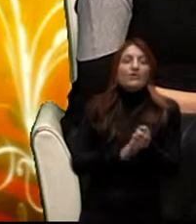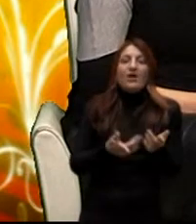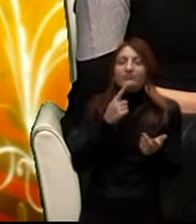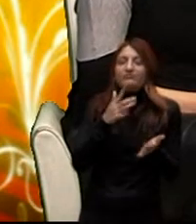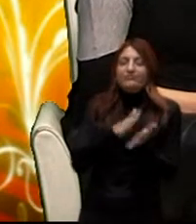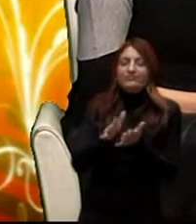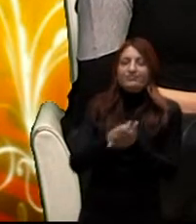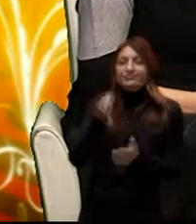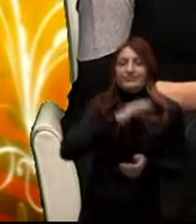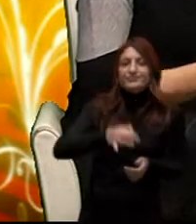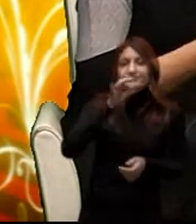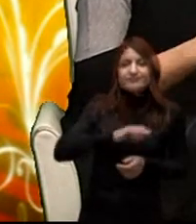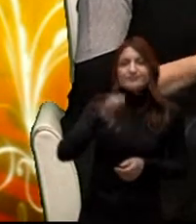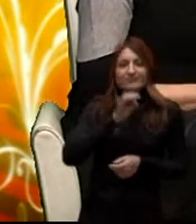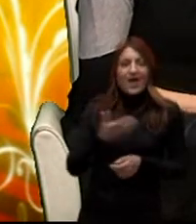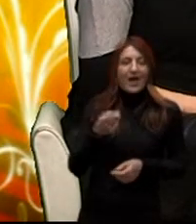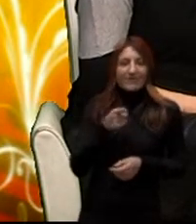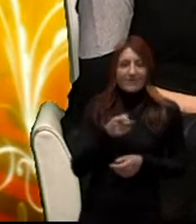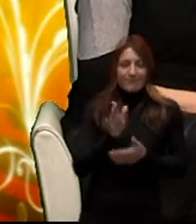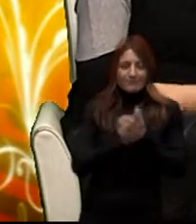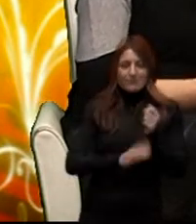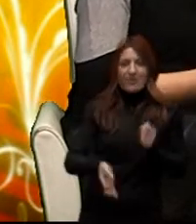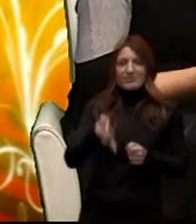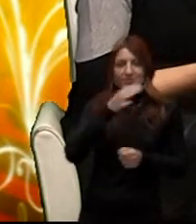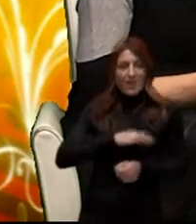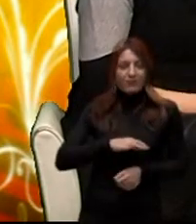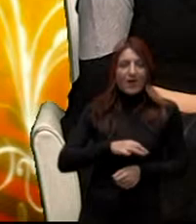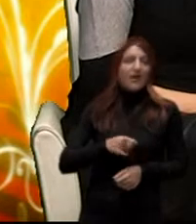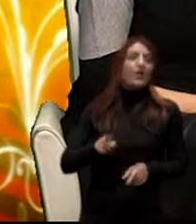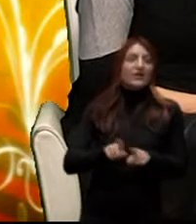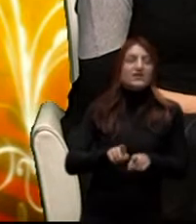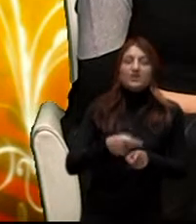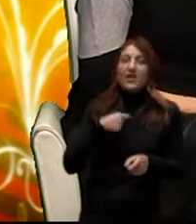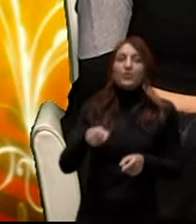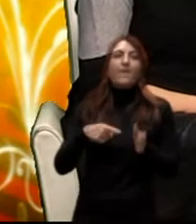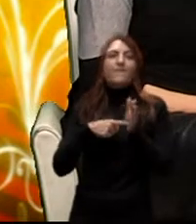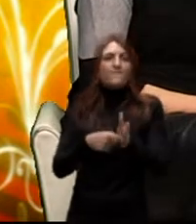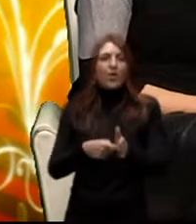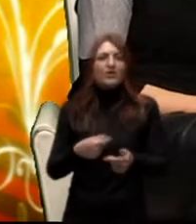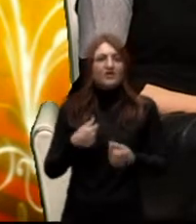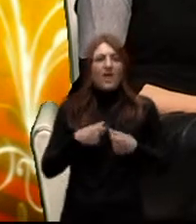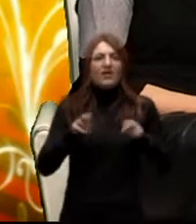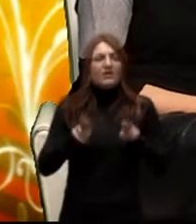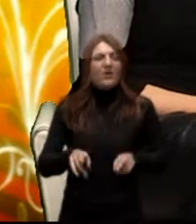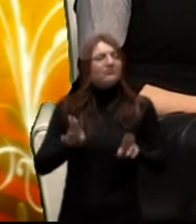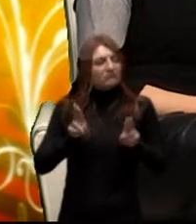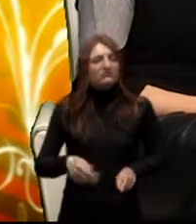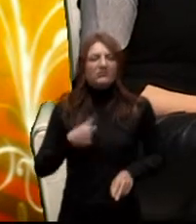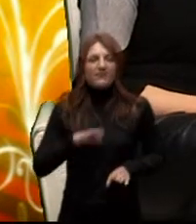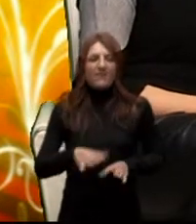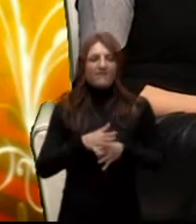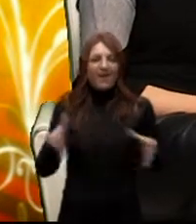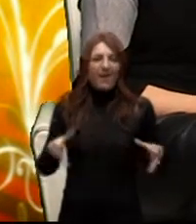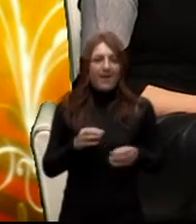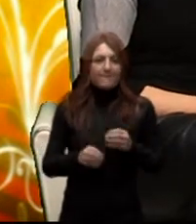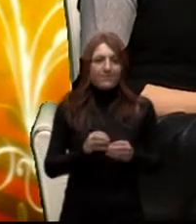potrošnja tih lijekova, jel? A kad vi uzmete tabletu, onda vi stvarno i drugima date do znanja da imate stvarno ozbiljan jedan problem.